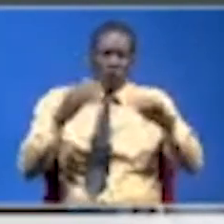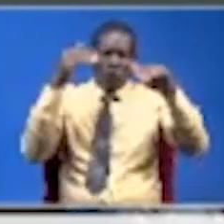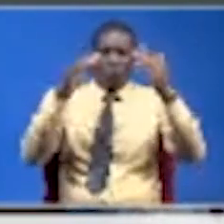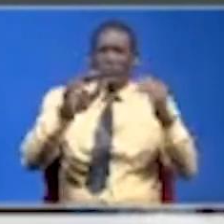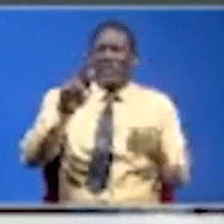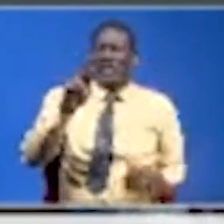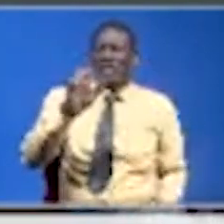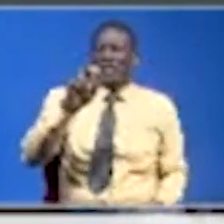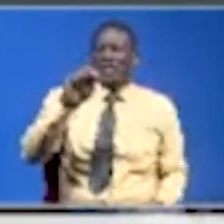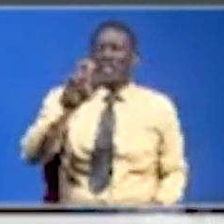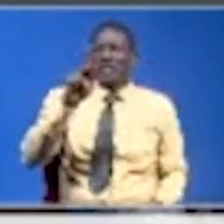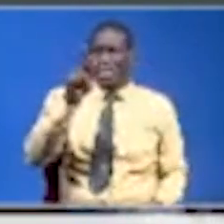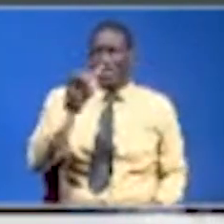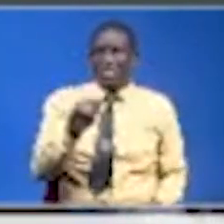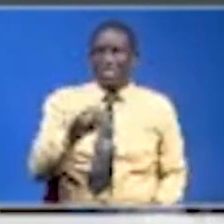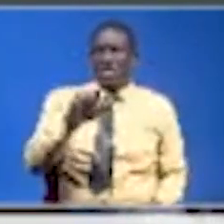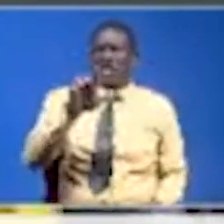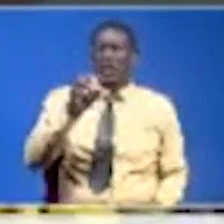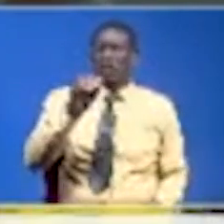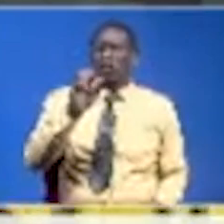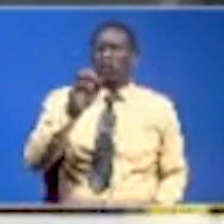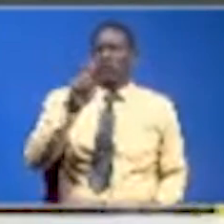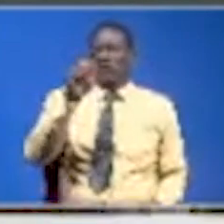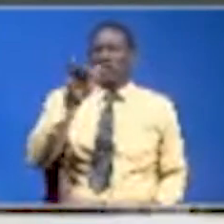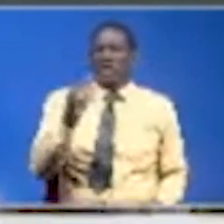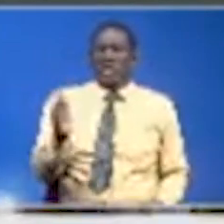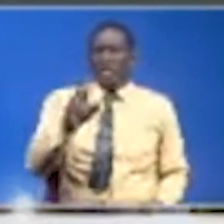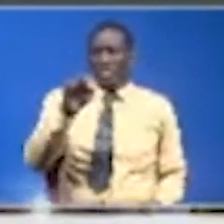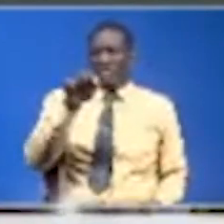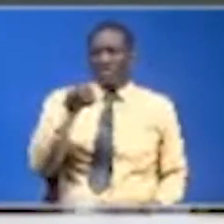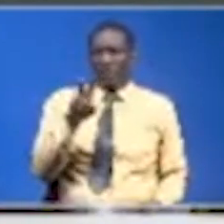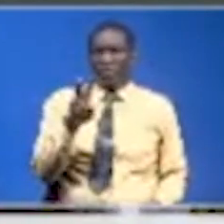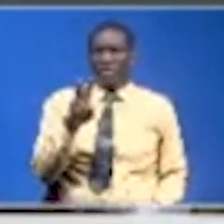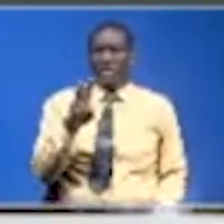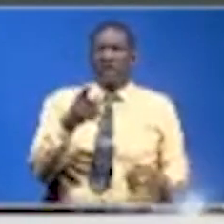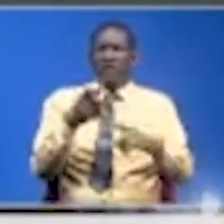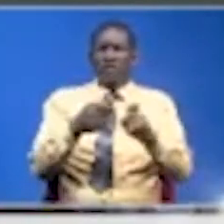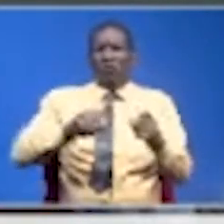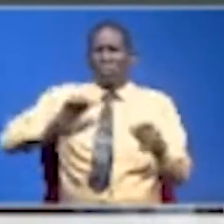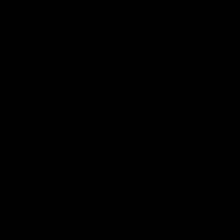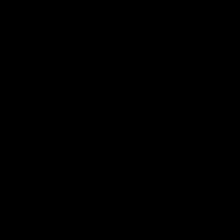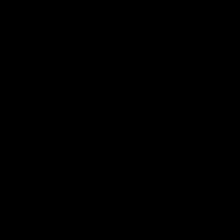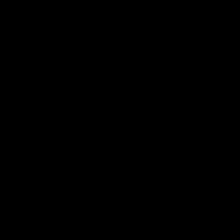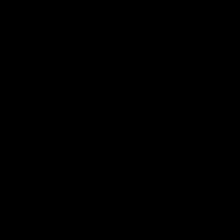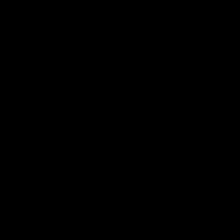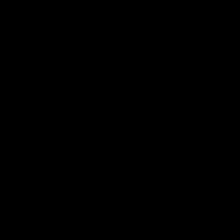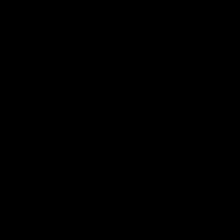Kithure Kindiki. Lofty Matambo, NTV, kutoka kaunti ya Kwale.